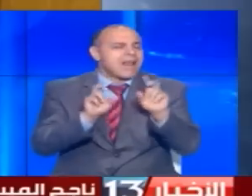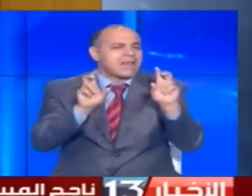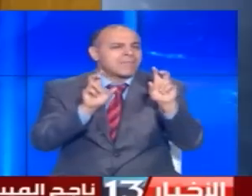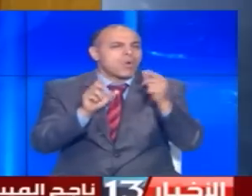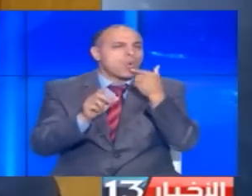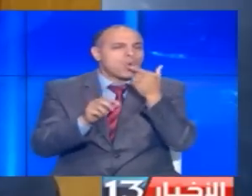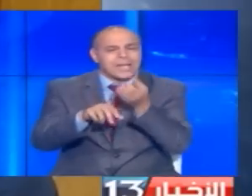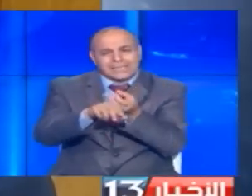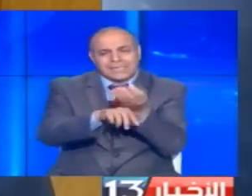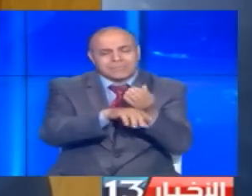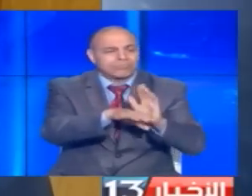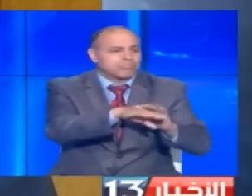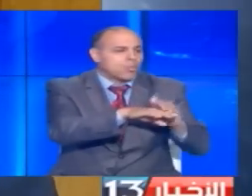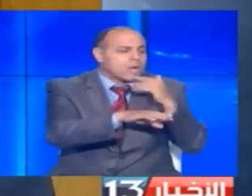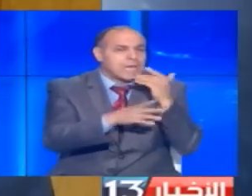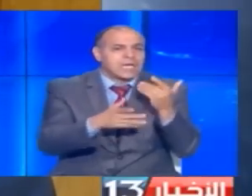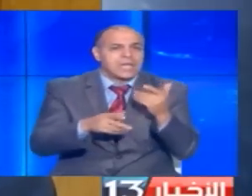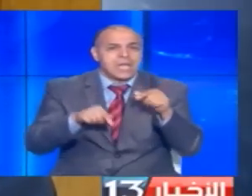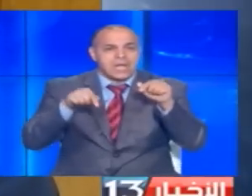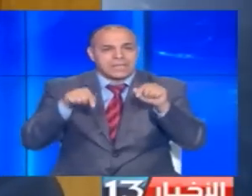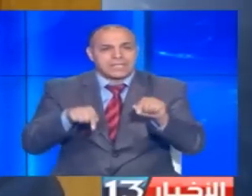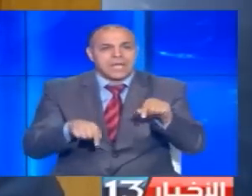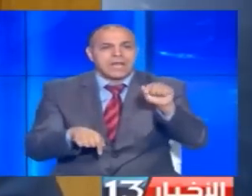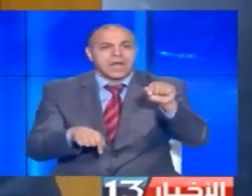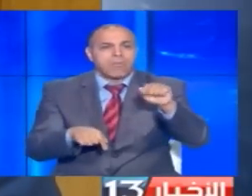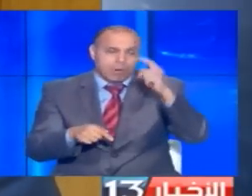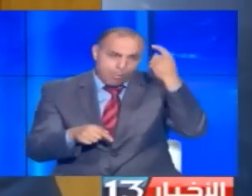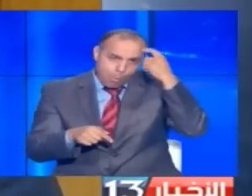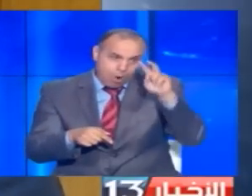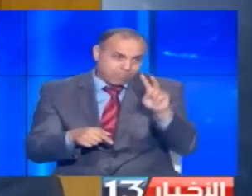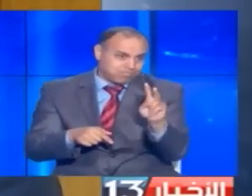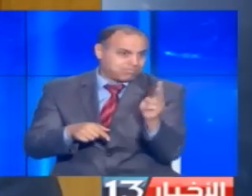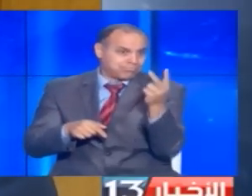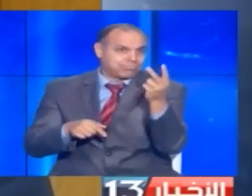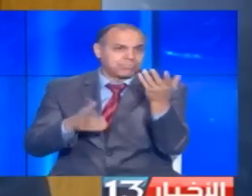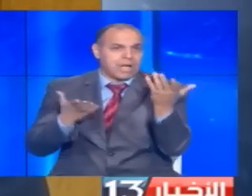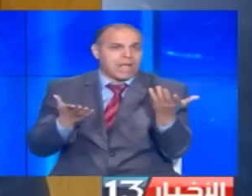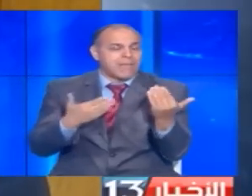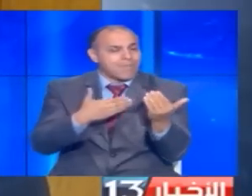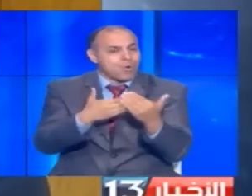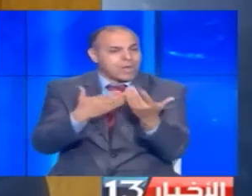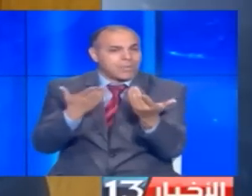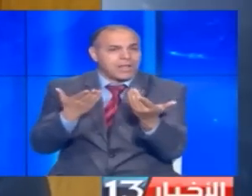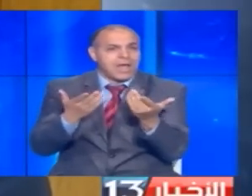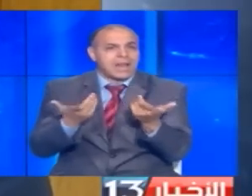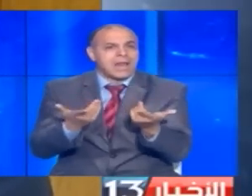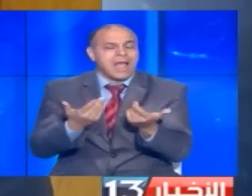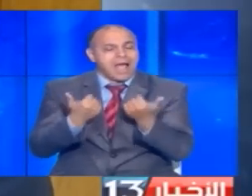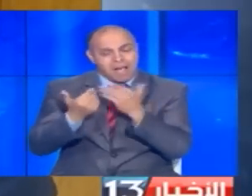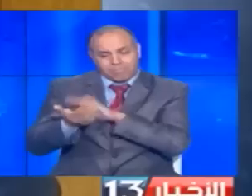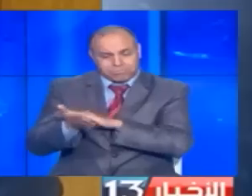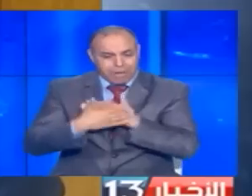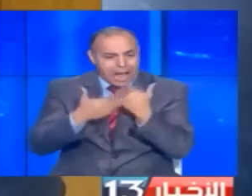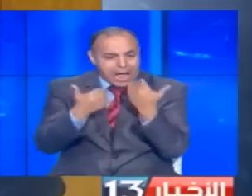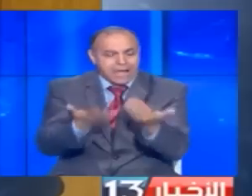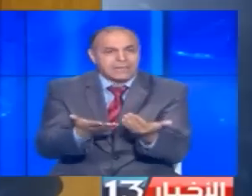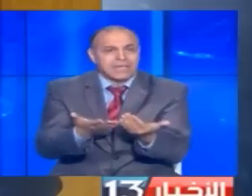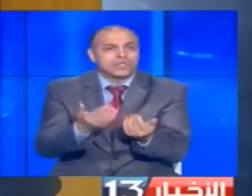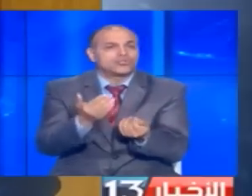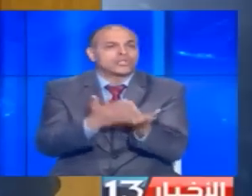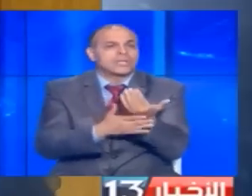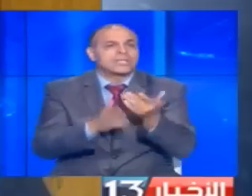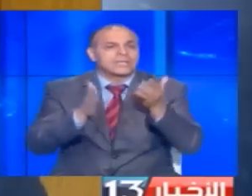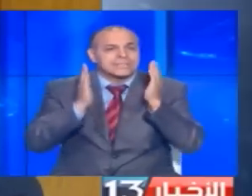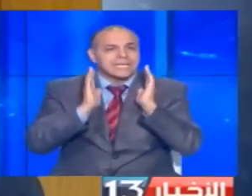مستوى التحسيس والتوعية، والآن لابد من تغيير هذه المقاربة لمجال التبرع بالأعضاء عبر آليات جديدة